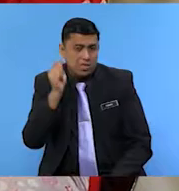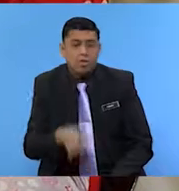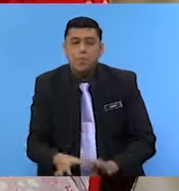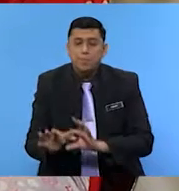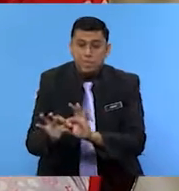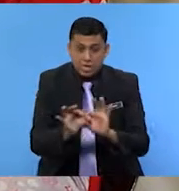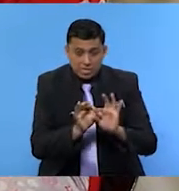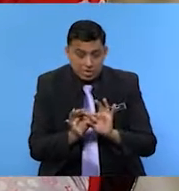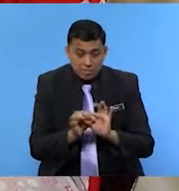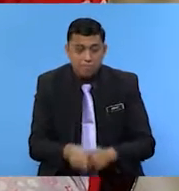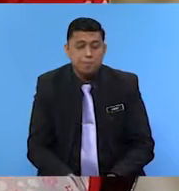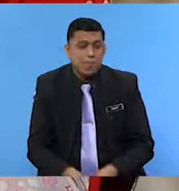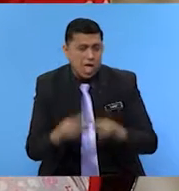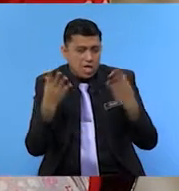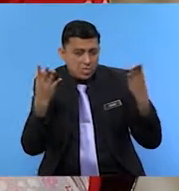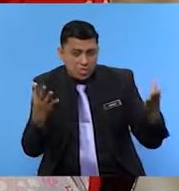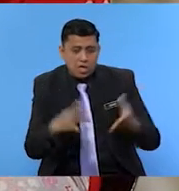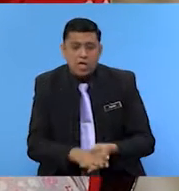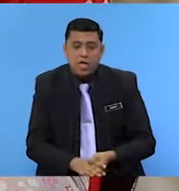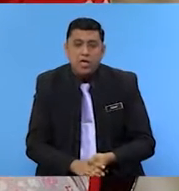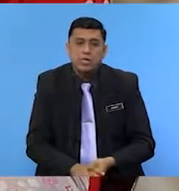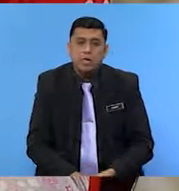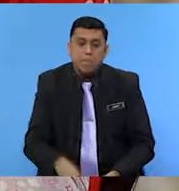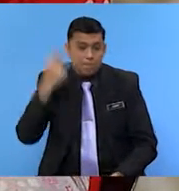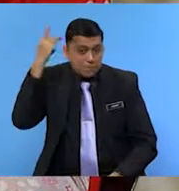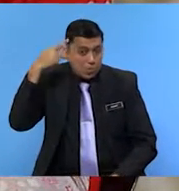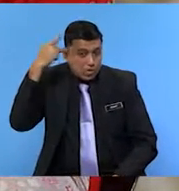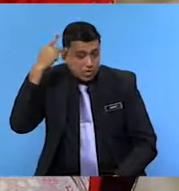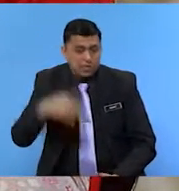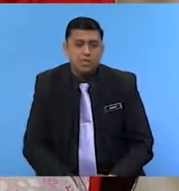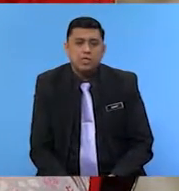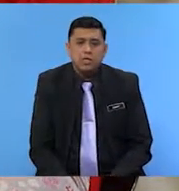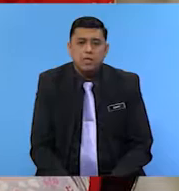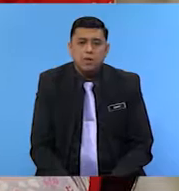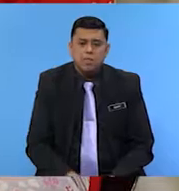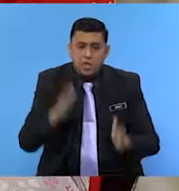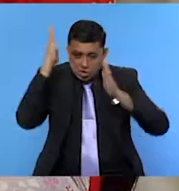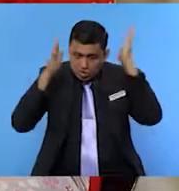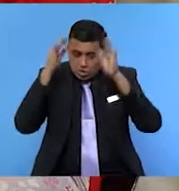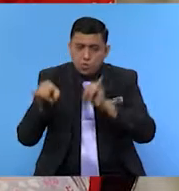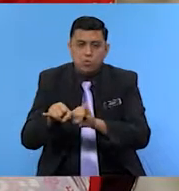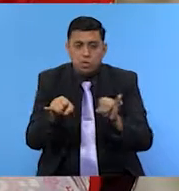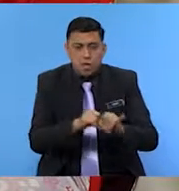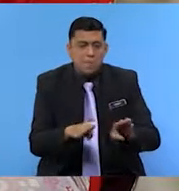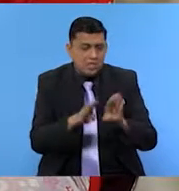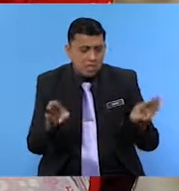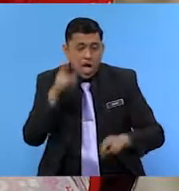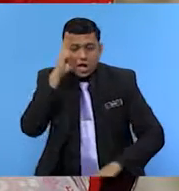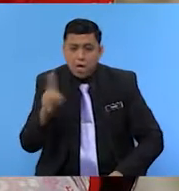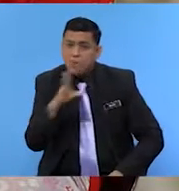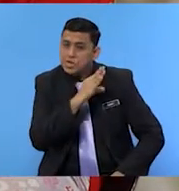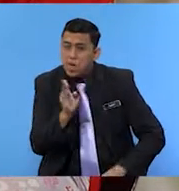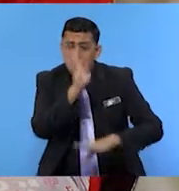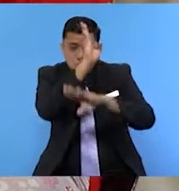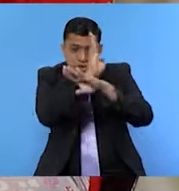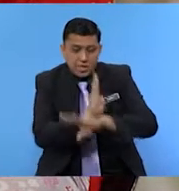dengan kepelbagaian parti politik. Tapi kita juga tahu bahawa Malaysia juga mempunyai perbezaan agama dan kebudayaan.